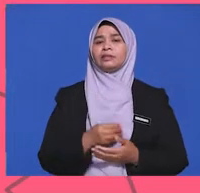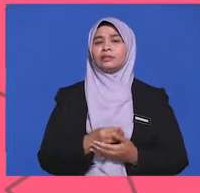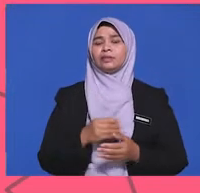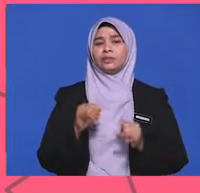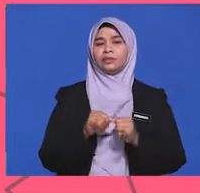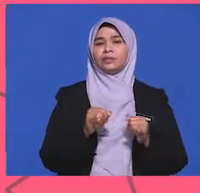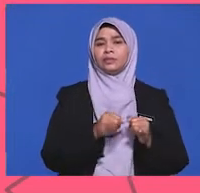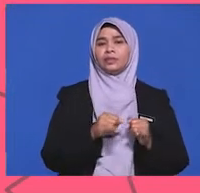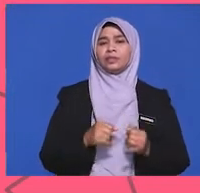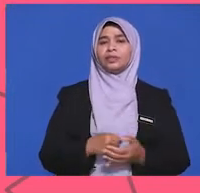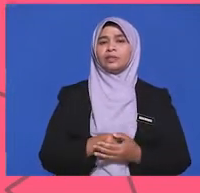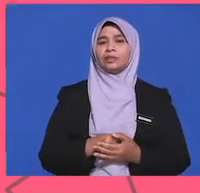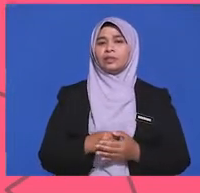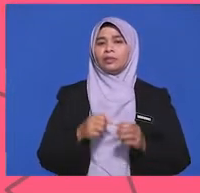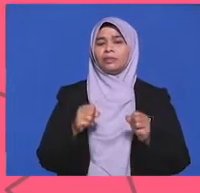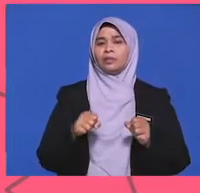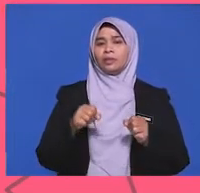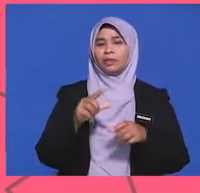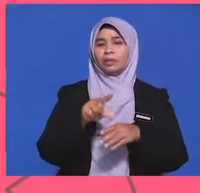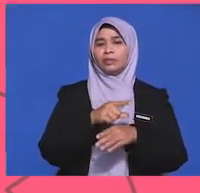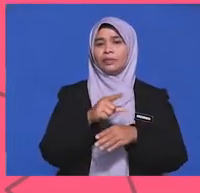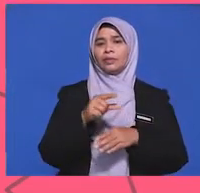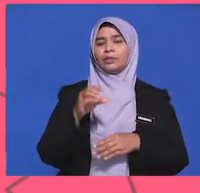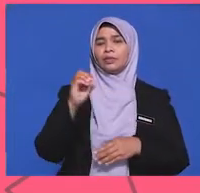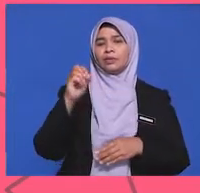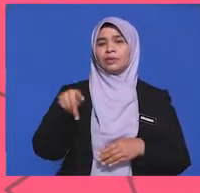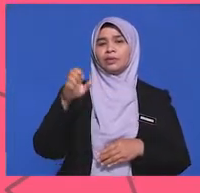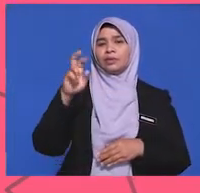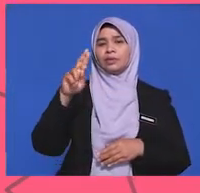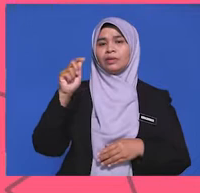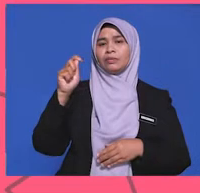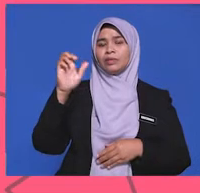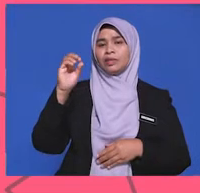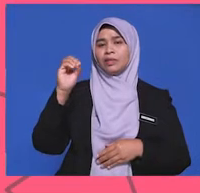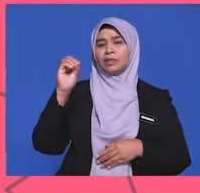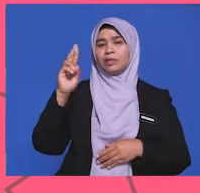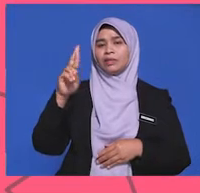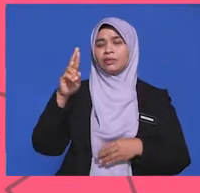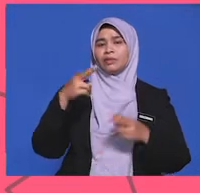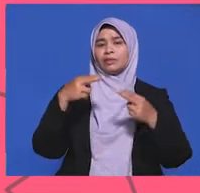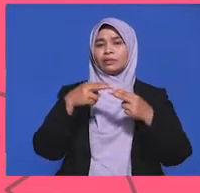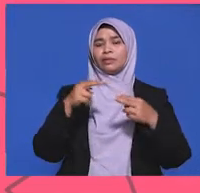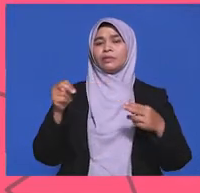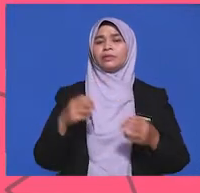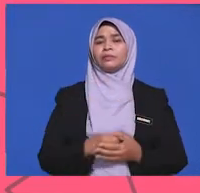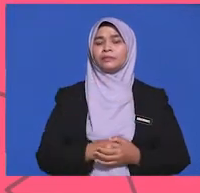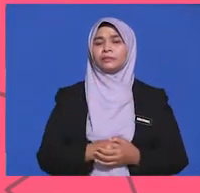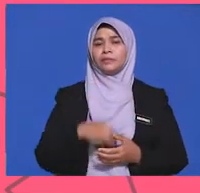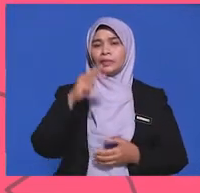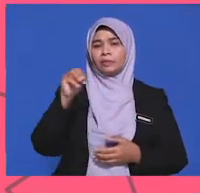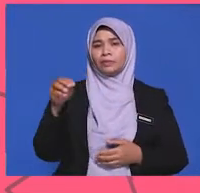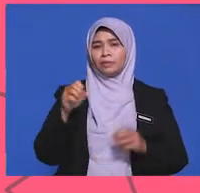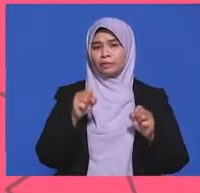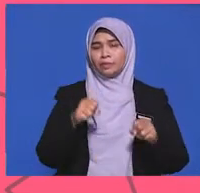rentetan ataupun string bersama-sama dengan operator hubungan. Murid-murid lihat contoh